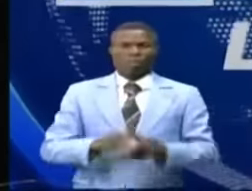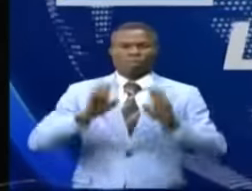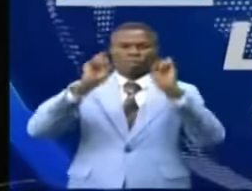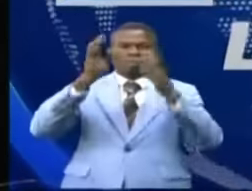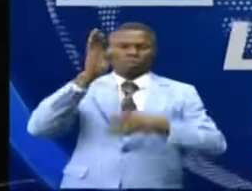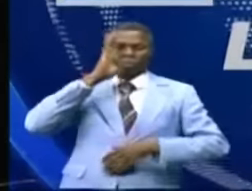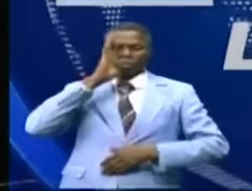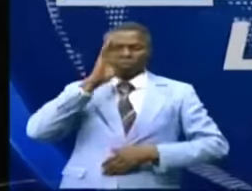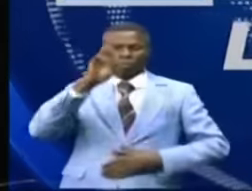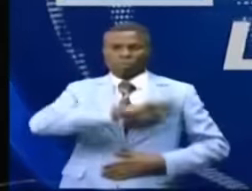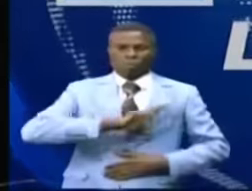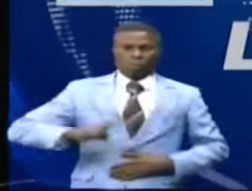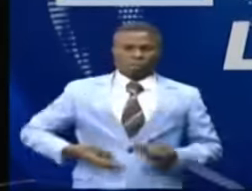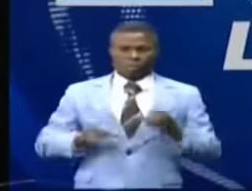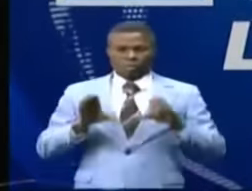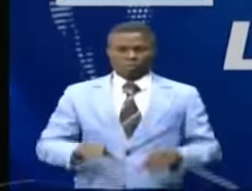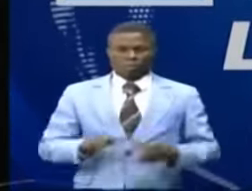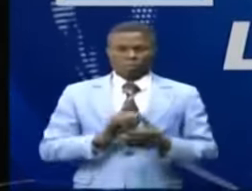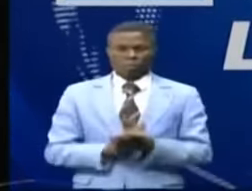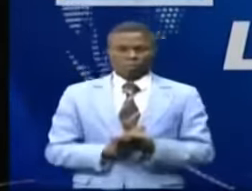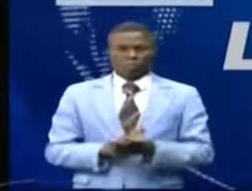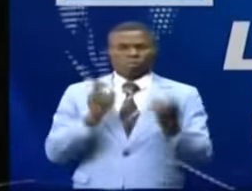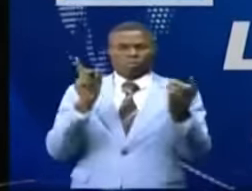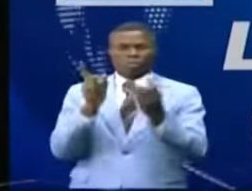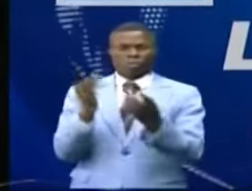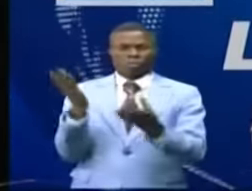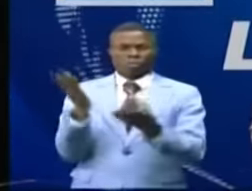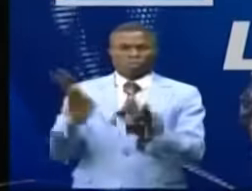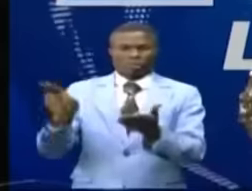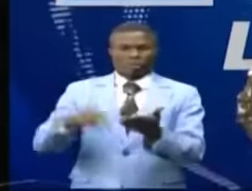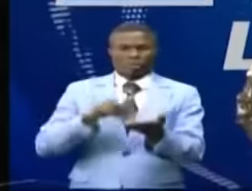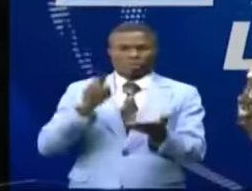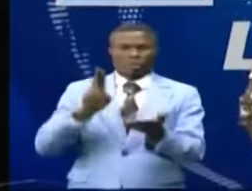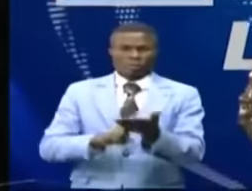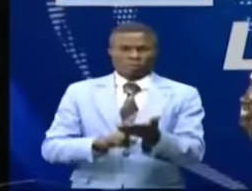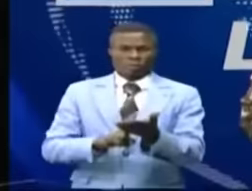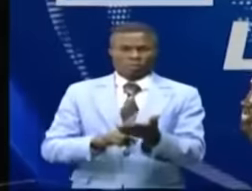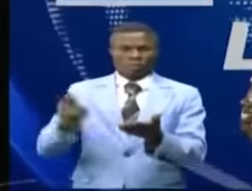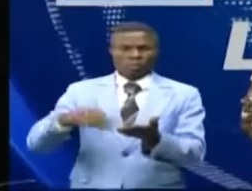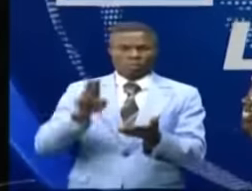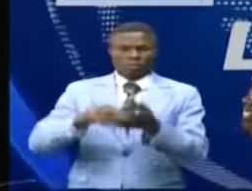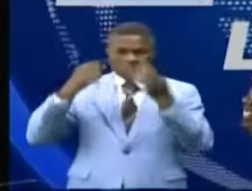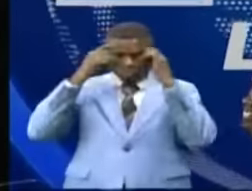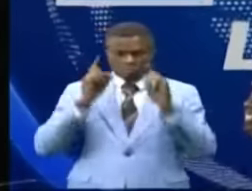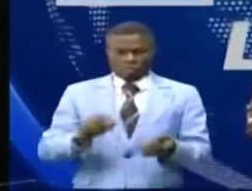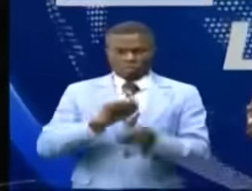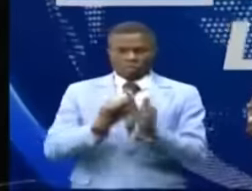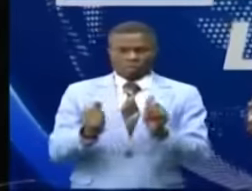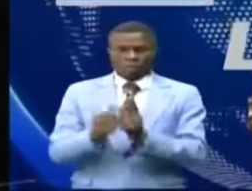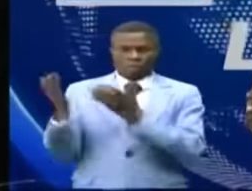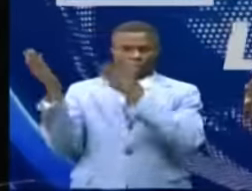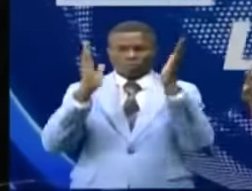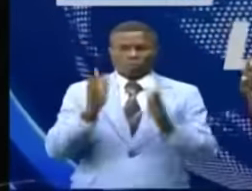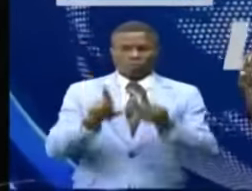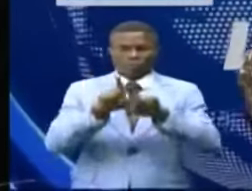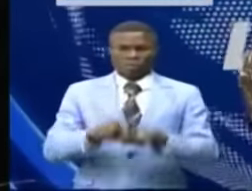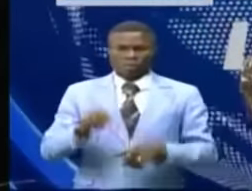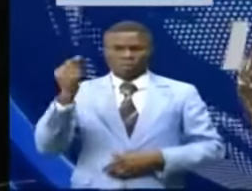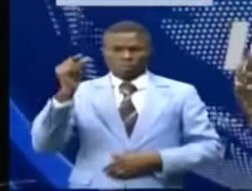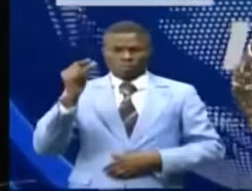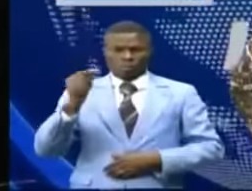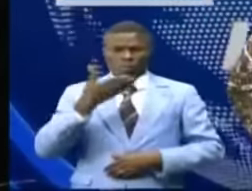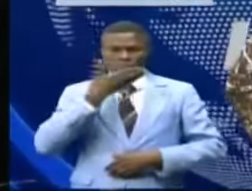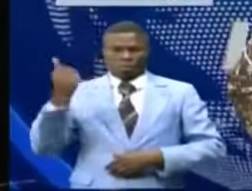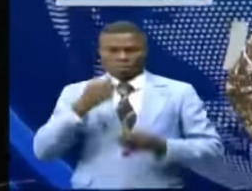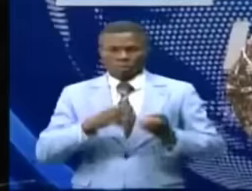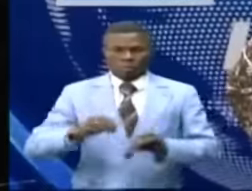République démocratique du Congo rafle quelques contrats, notamment la signature des protocoles d'accord dans le secteur de transport et des mines, une belle